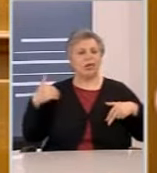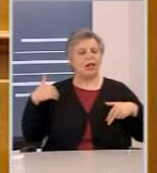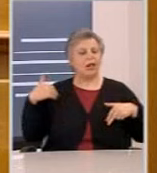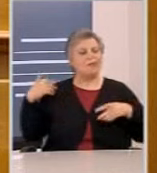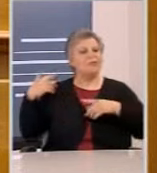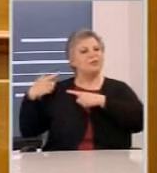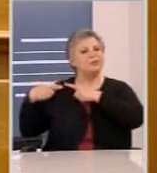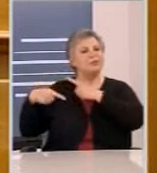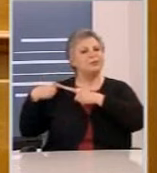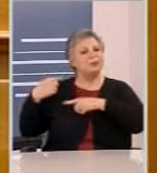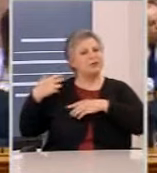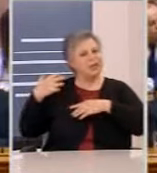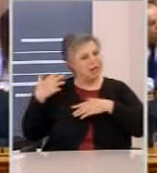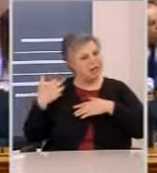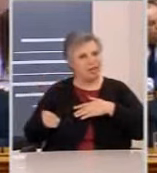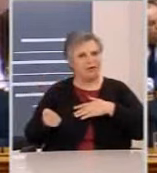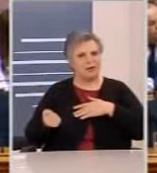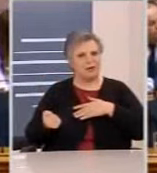Έχουμε διαδρομή